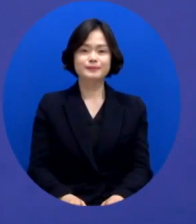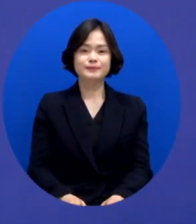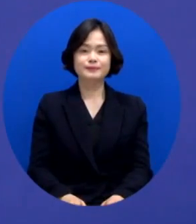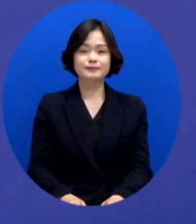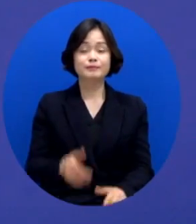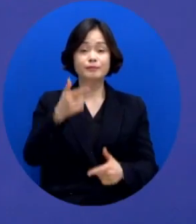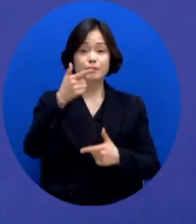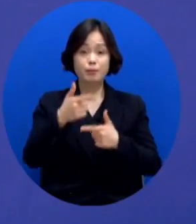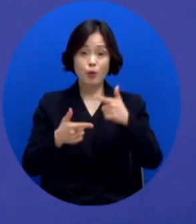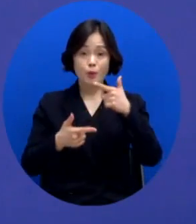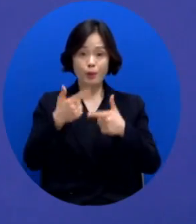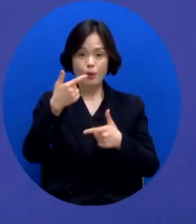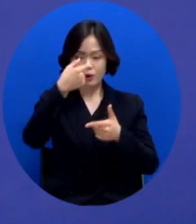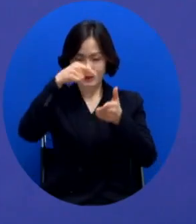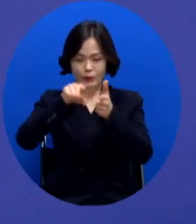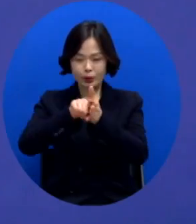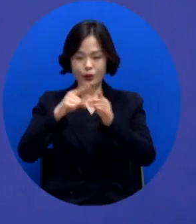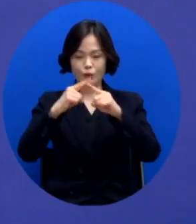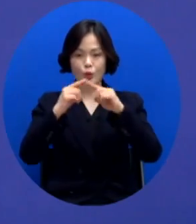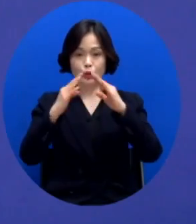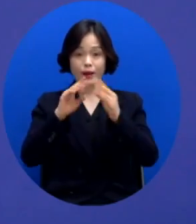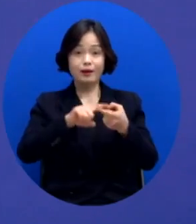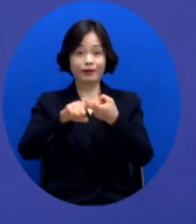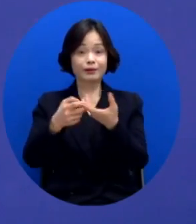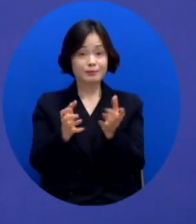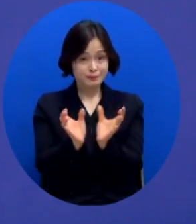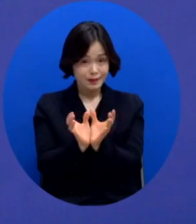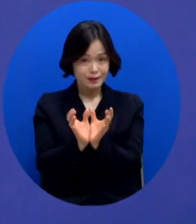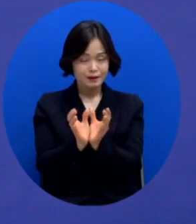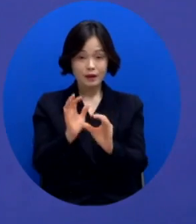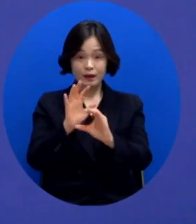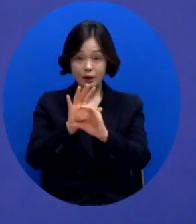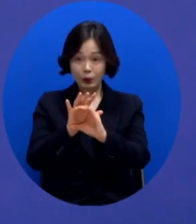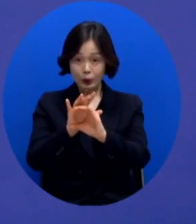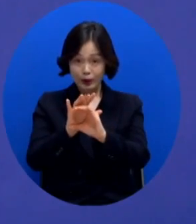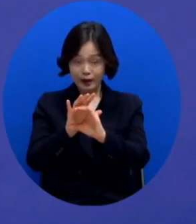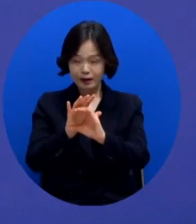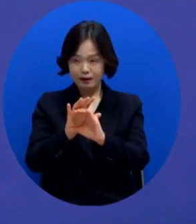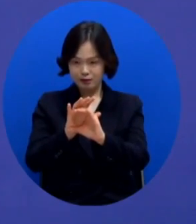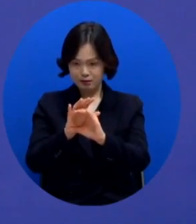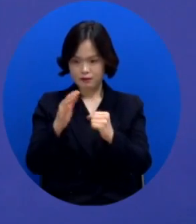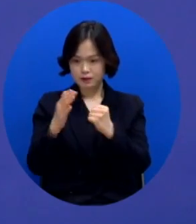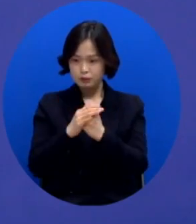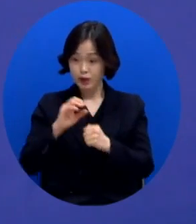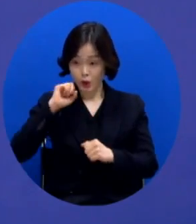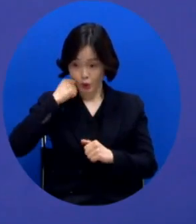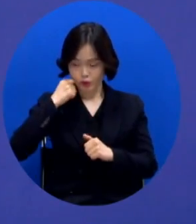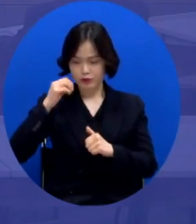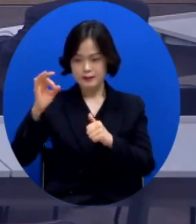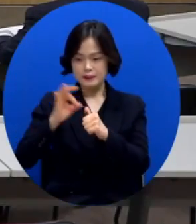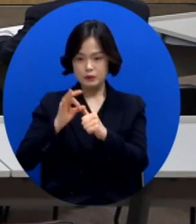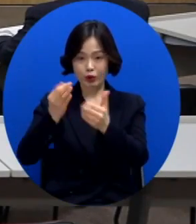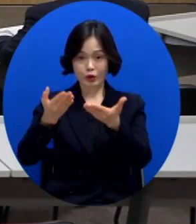목포 기독교 교회연합회가 목포시의 코로나19 지원금 관련 긴급 기자회견을 가졌습니다.